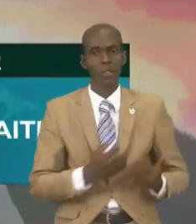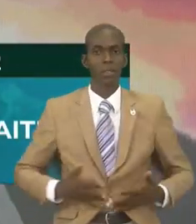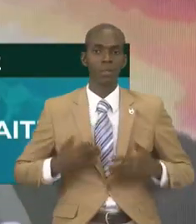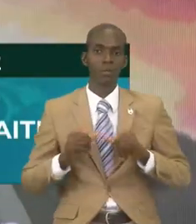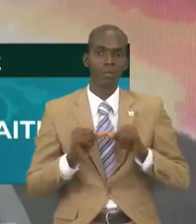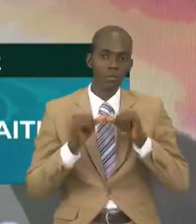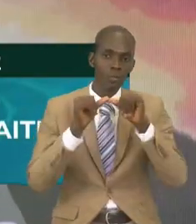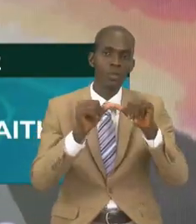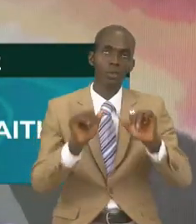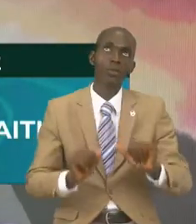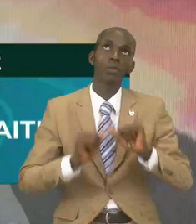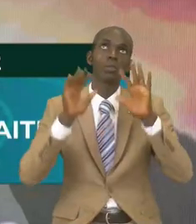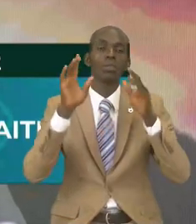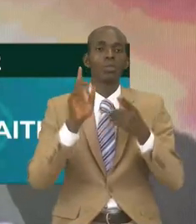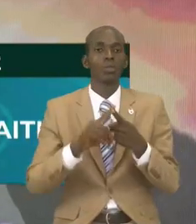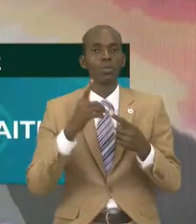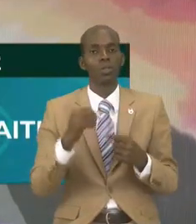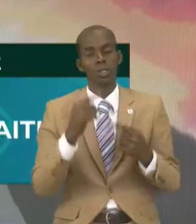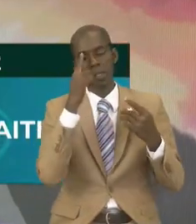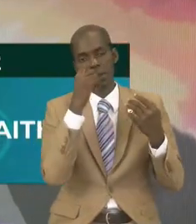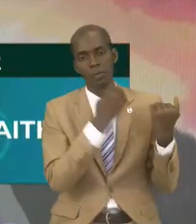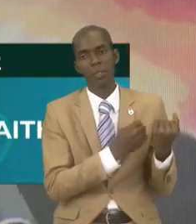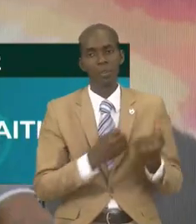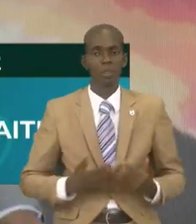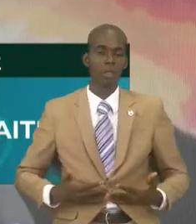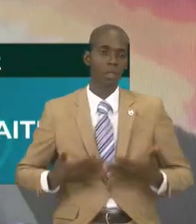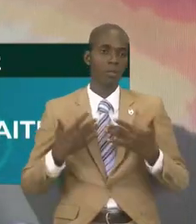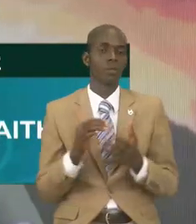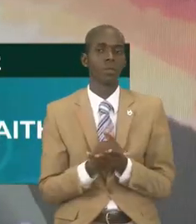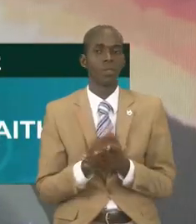La consécration perpétuelle à la vie de foi.